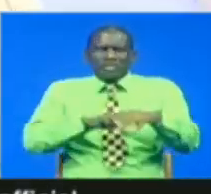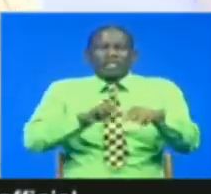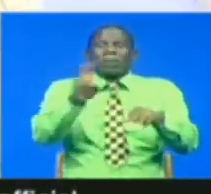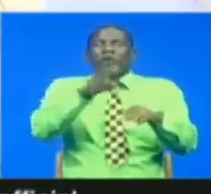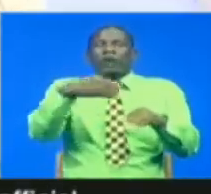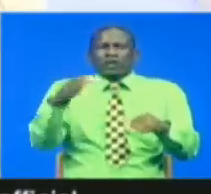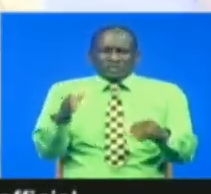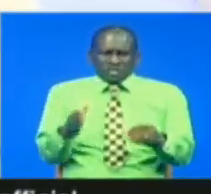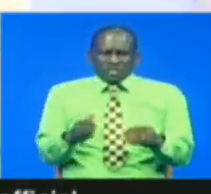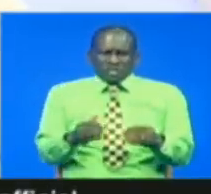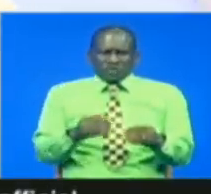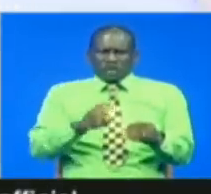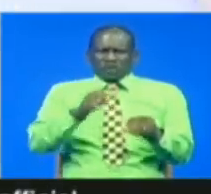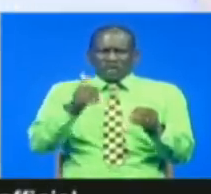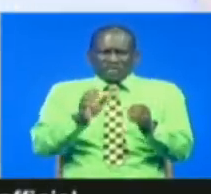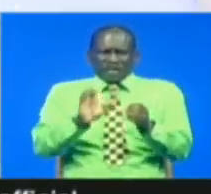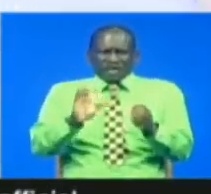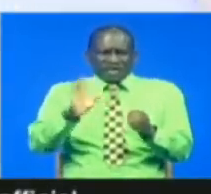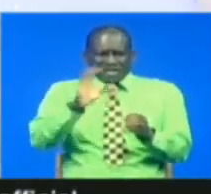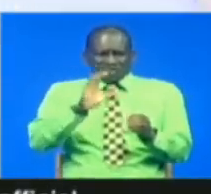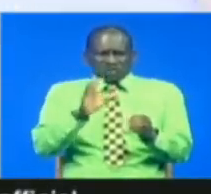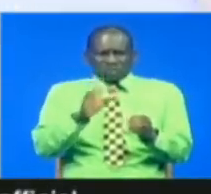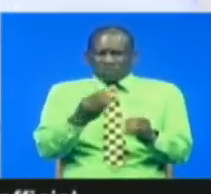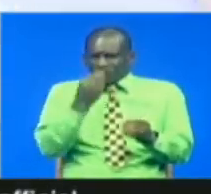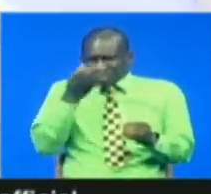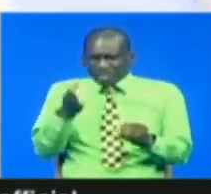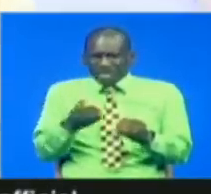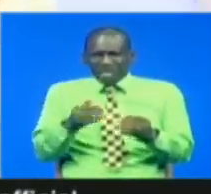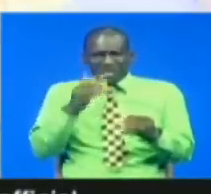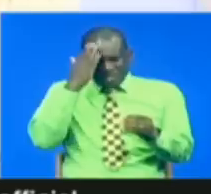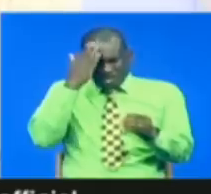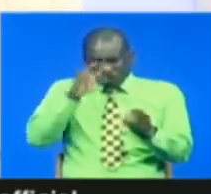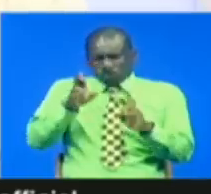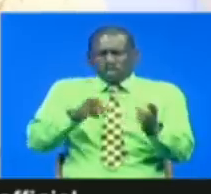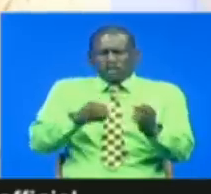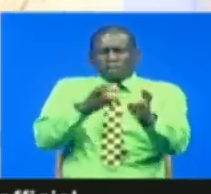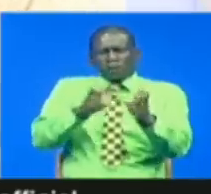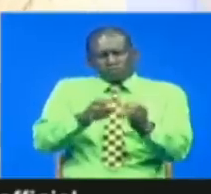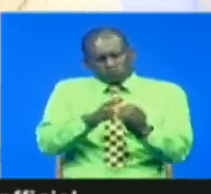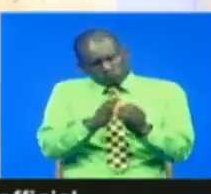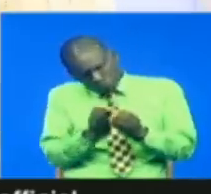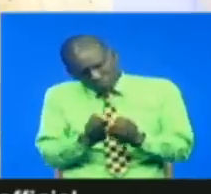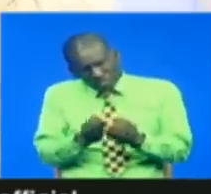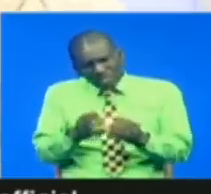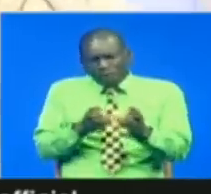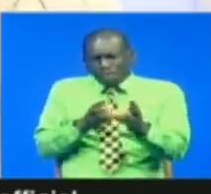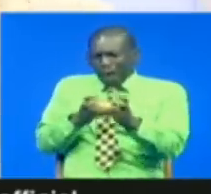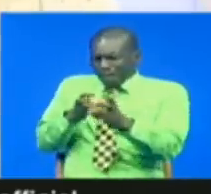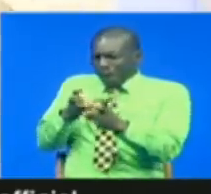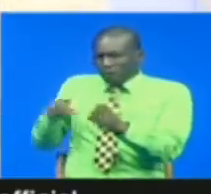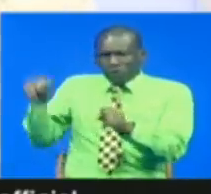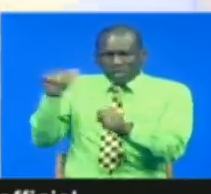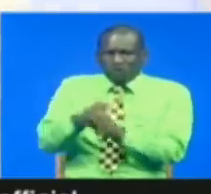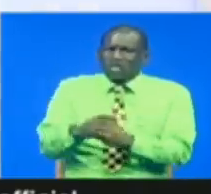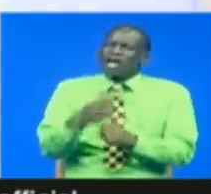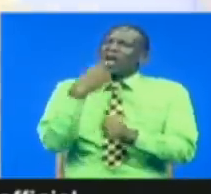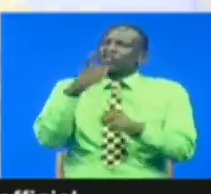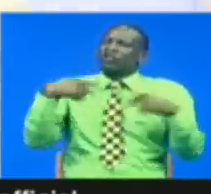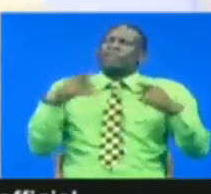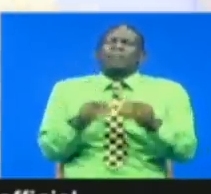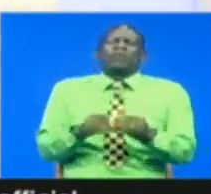alikuwa yakula hapo hivyo, nikamwona nikaa kichwa kiko juu ya meza. Sasa naye milio ya risasi imeanza kuzidi, nikaja hapa nikubando, nikamwambia jana nikubaya